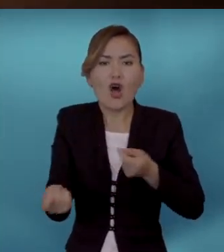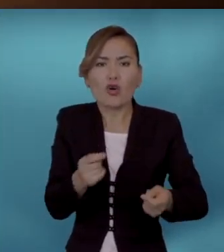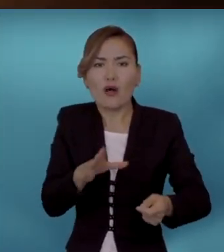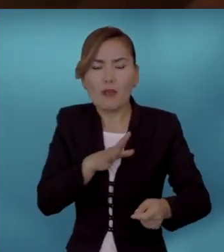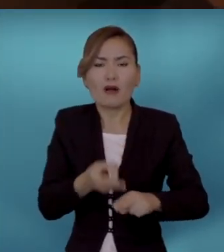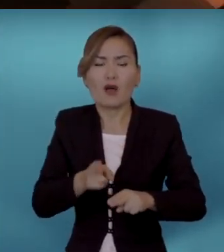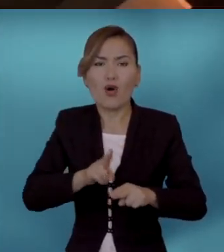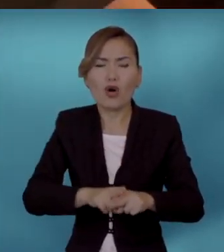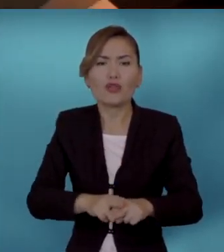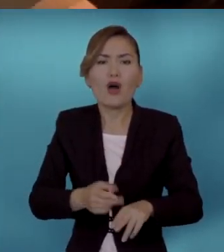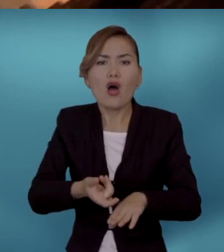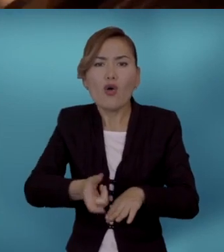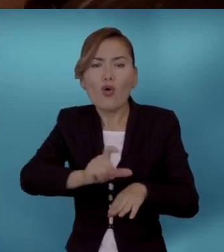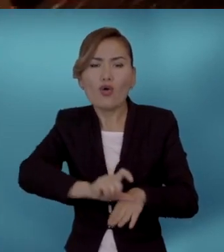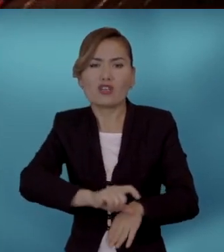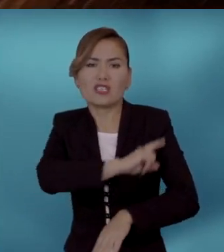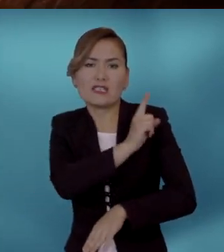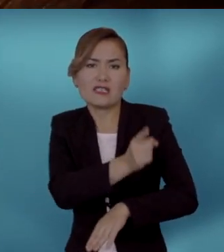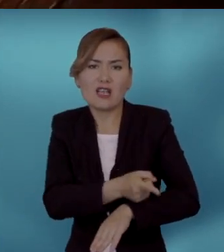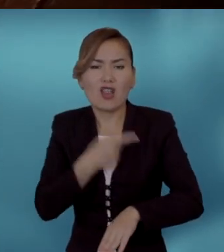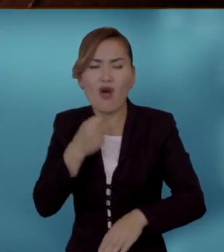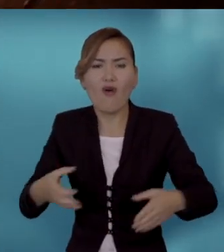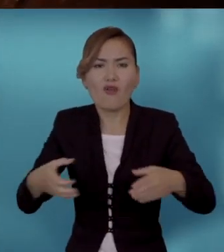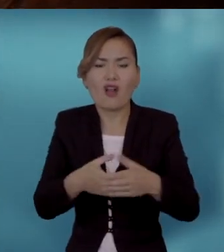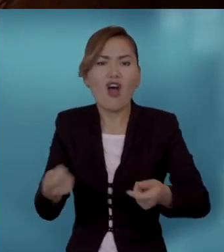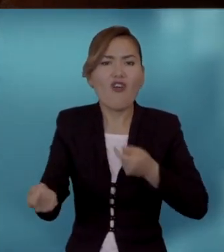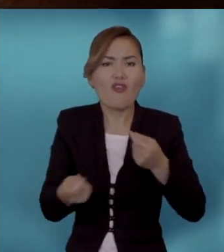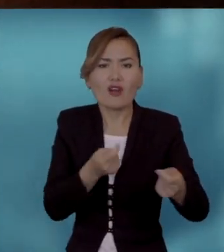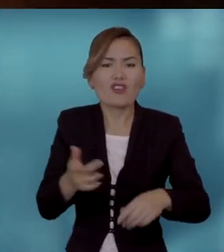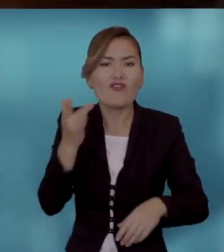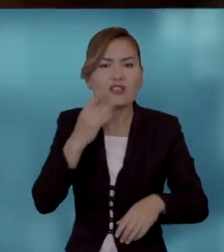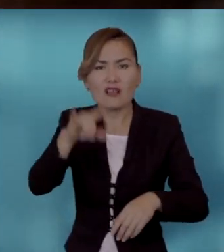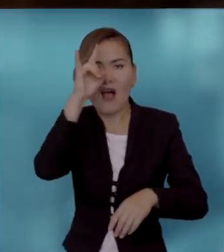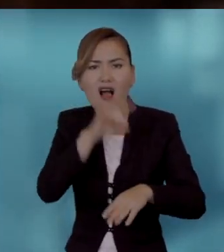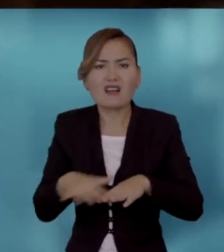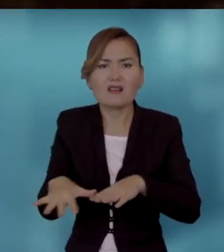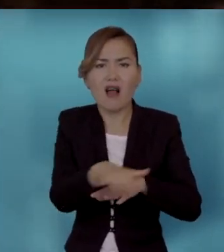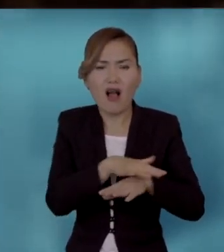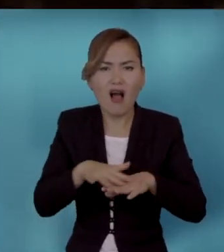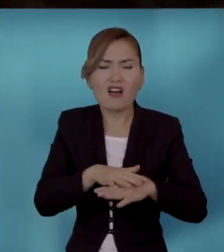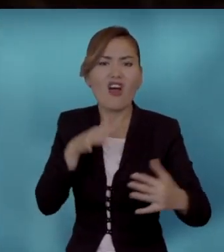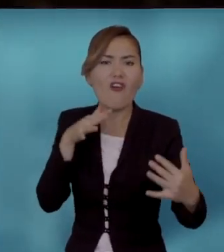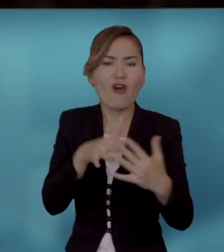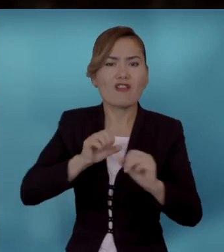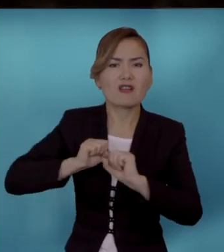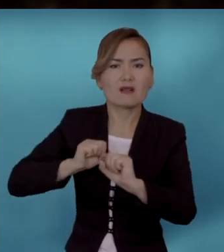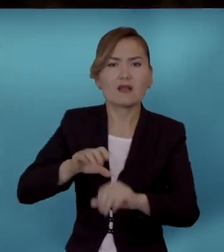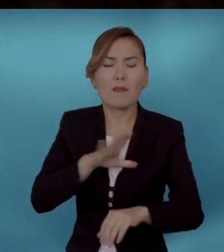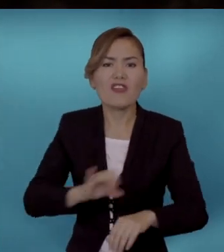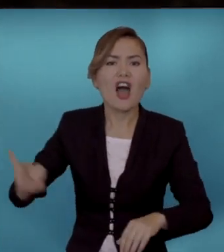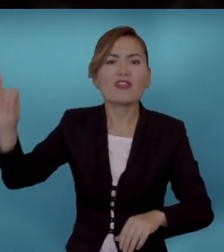қуатқа ие болған емес деп жазды атақты тарихи рашиди еңбегінің авторы Мирза Мұхаммад Хайдар Дулати. Қасым